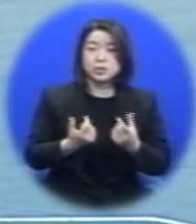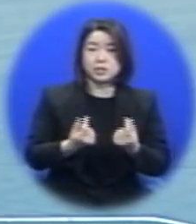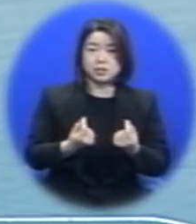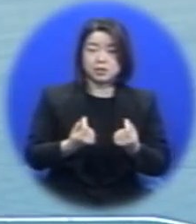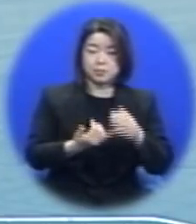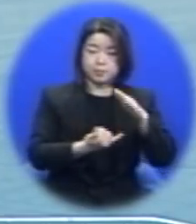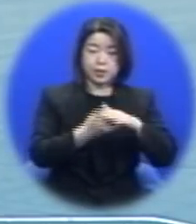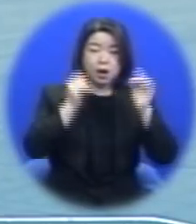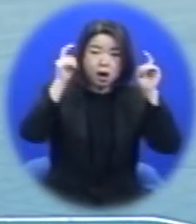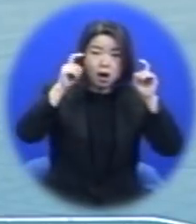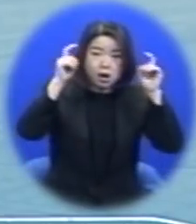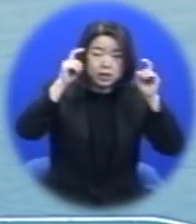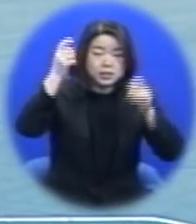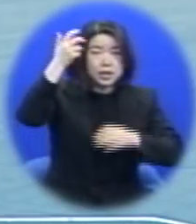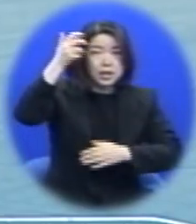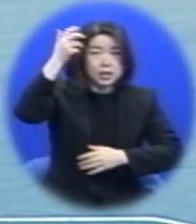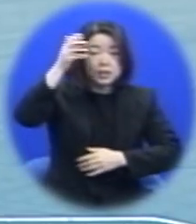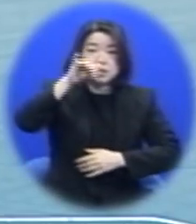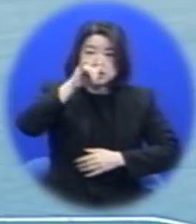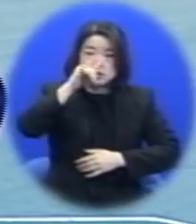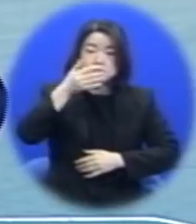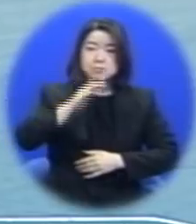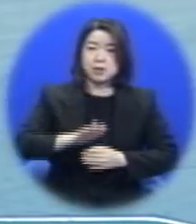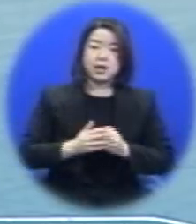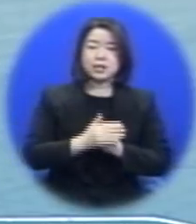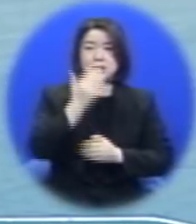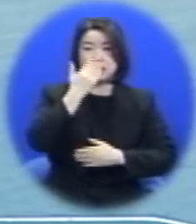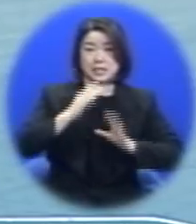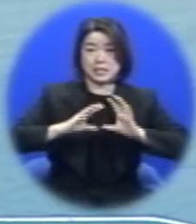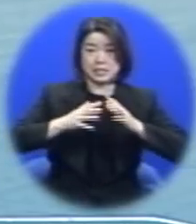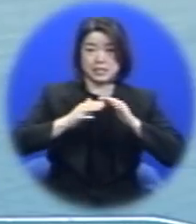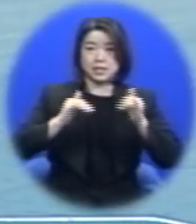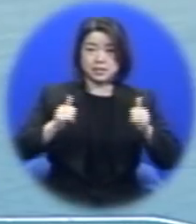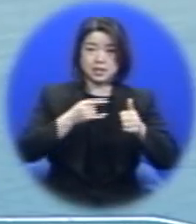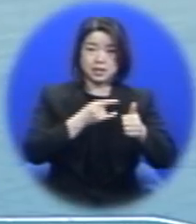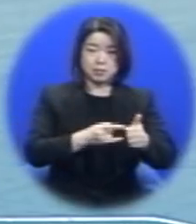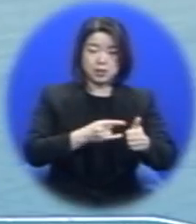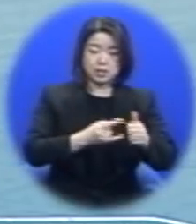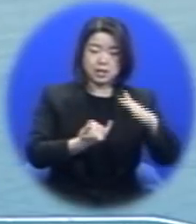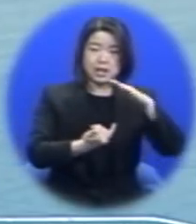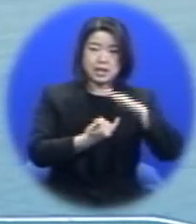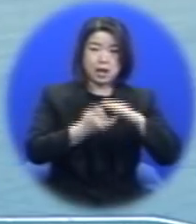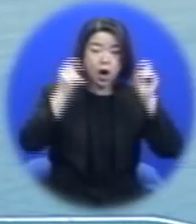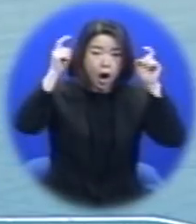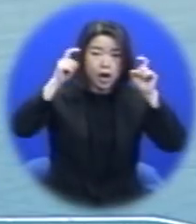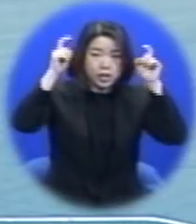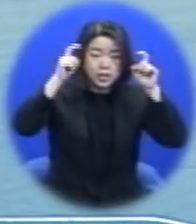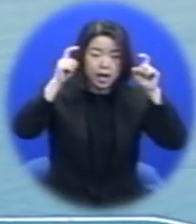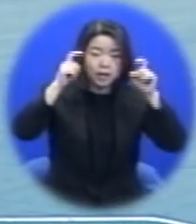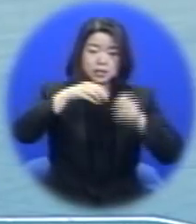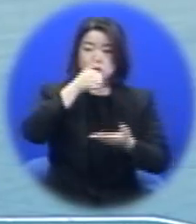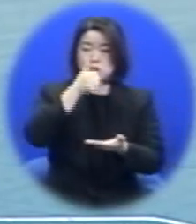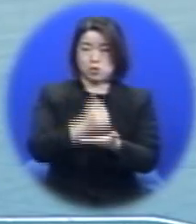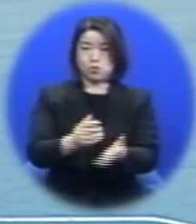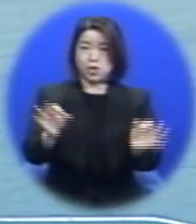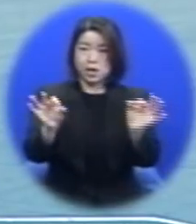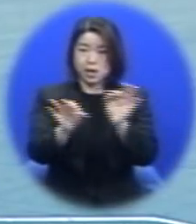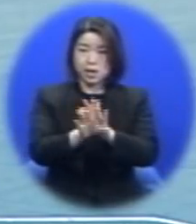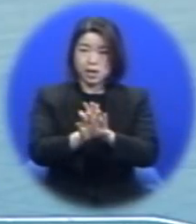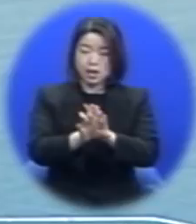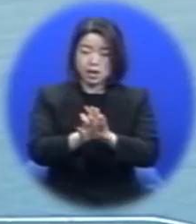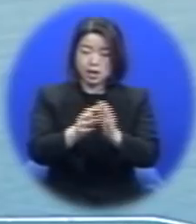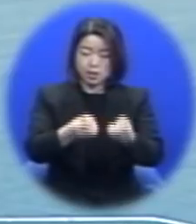어린 양 하면 그렇게 연상이 되지만 이스라엘 백성들에게 어린 양은 속죄의 제물이라는 이미지가 있습니다.